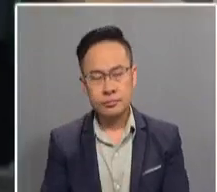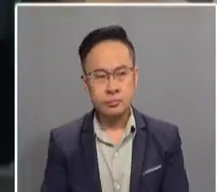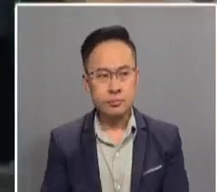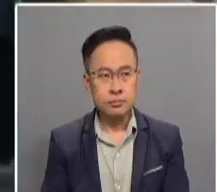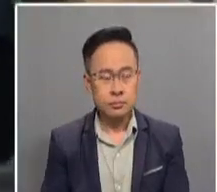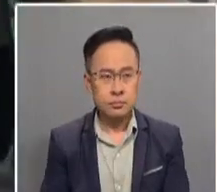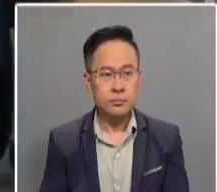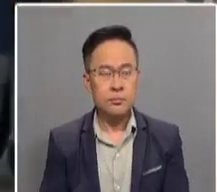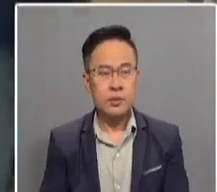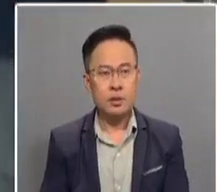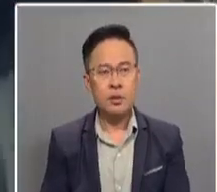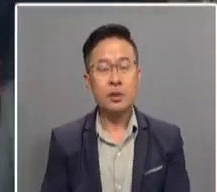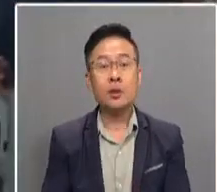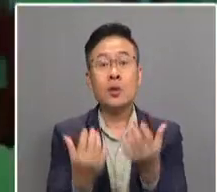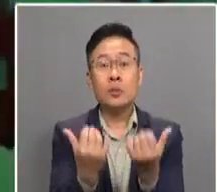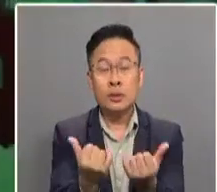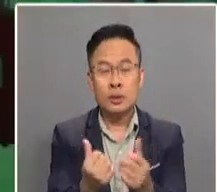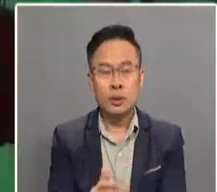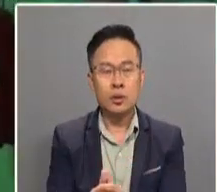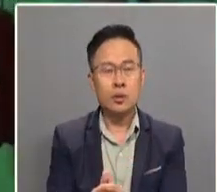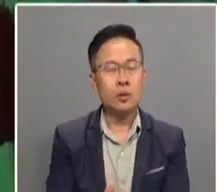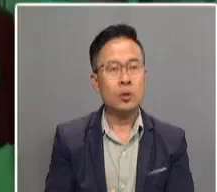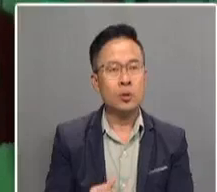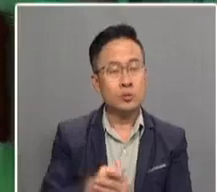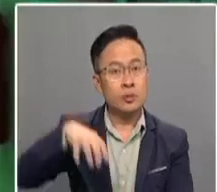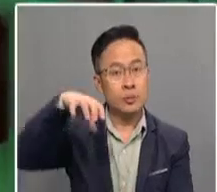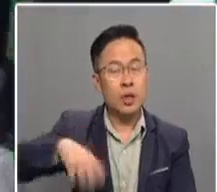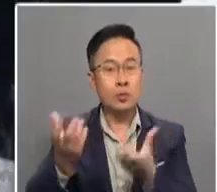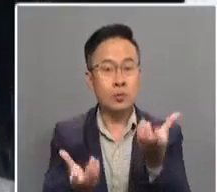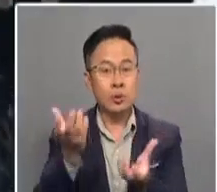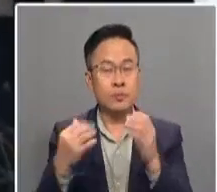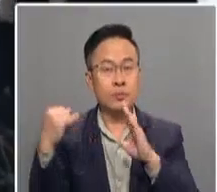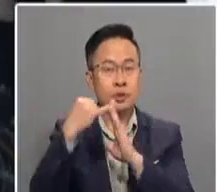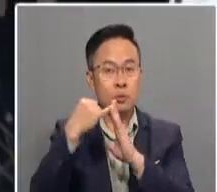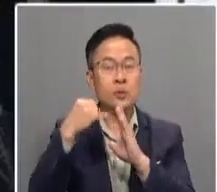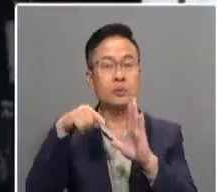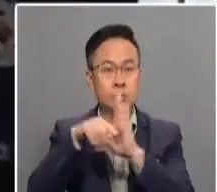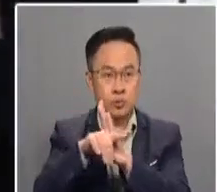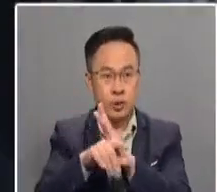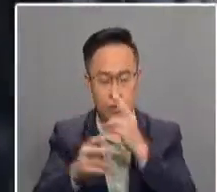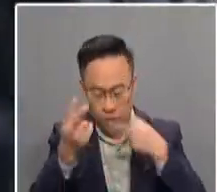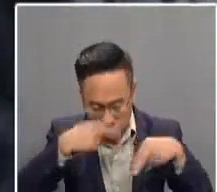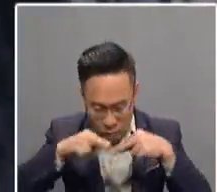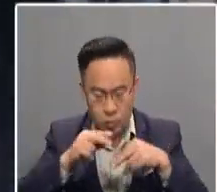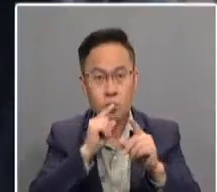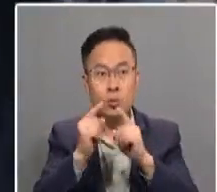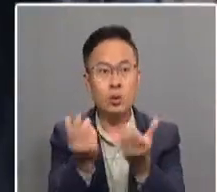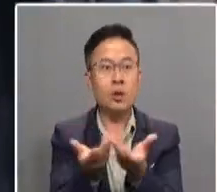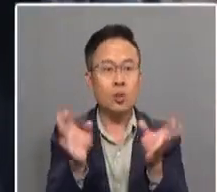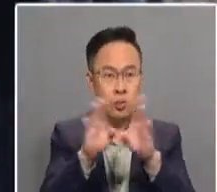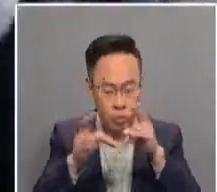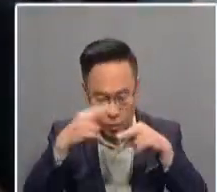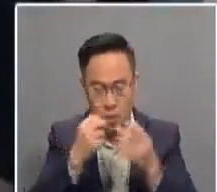ทีนี้ทางเจ้าพนักงานคุ้มครองสิทธิและเสรีภาพนะคะทางสำนักงานยุติธรรมจังหวัดชลบุรีวันนี้ก็เดินทางมาให้กำลังใจแล้วก็ตร